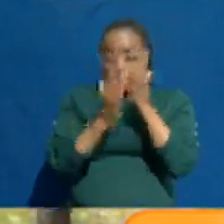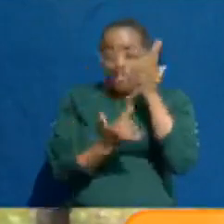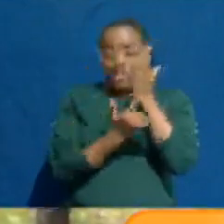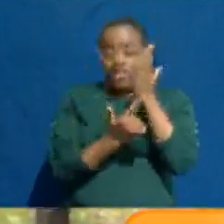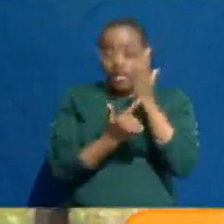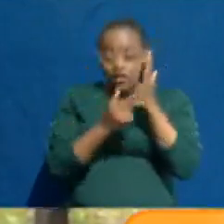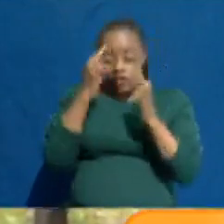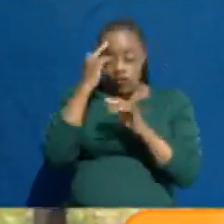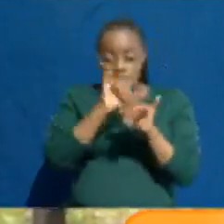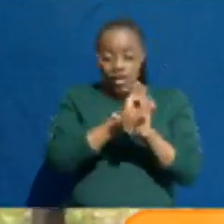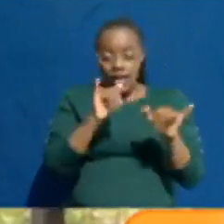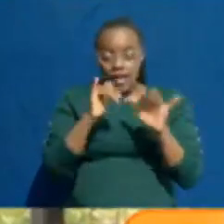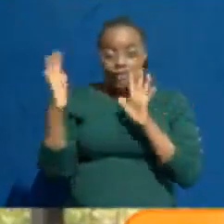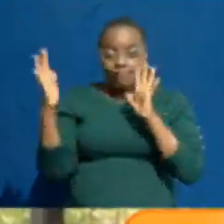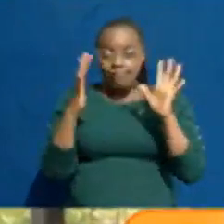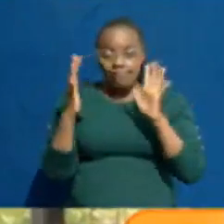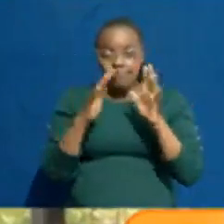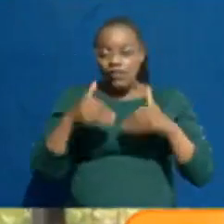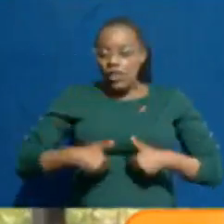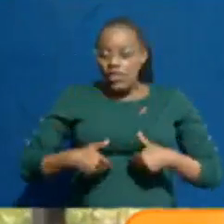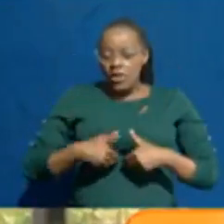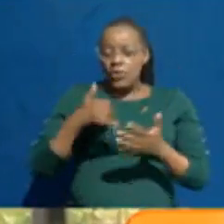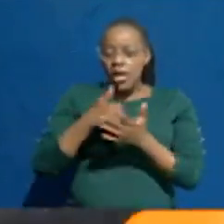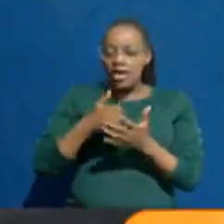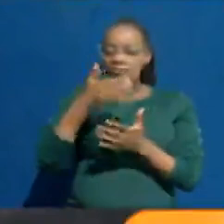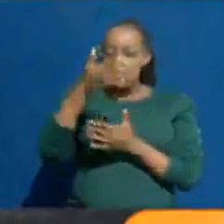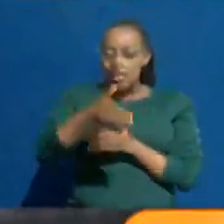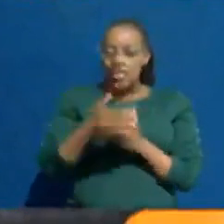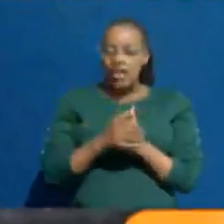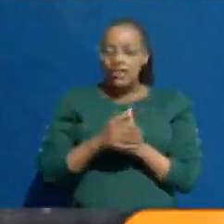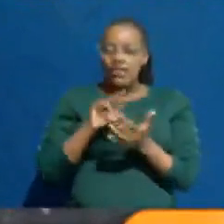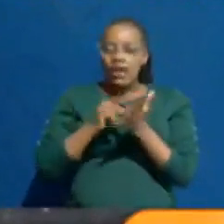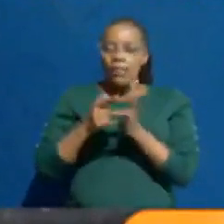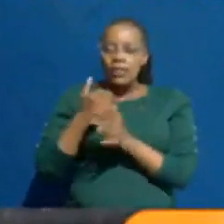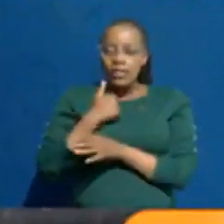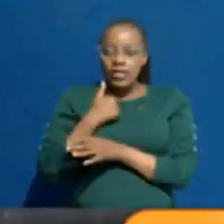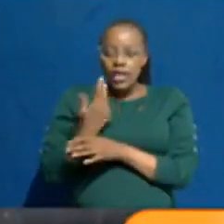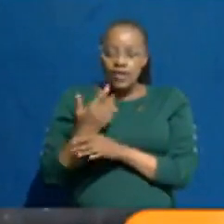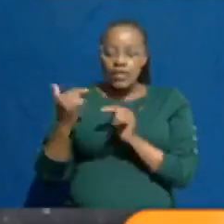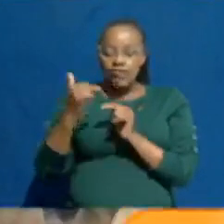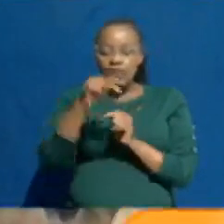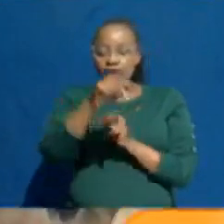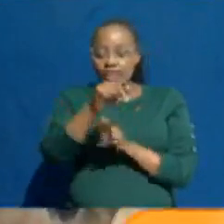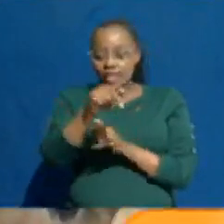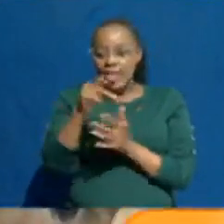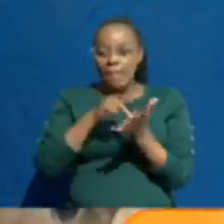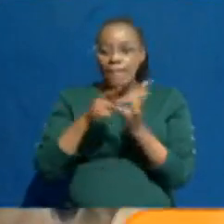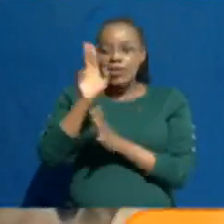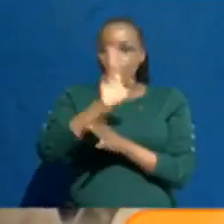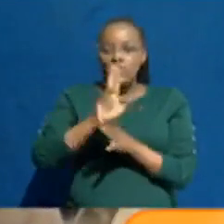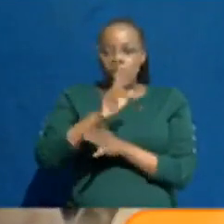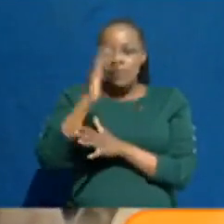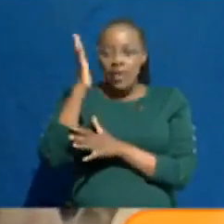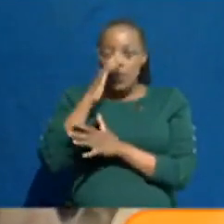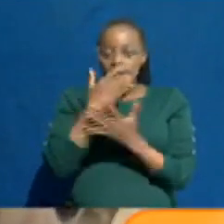ya kawi safi, wanarika hawajaachwa nyuma. Tuko na mradi wa nishati mbadala. Mradi huu unatumia waste